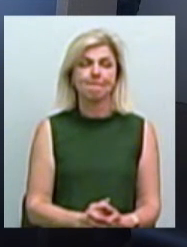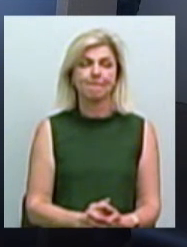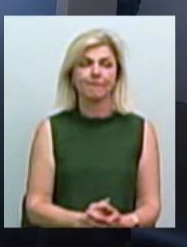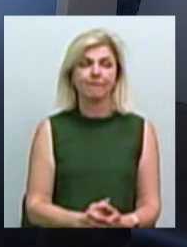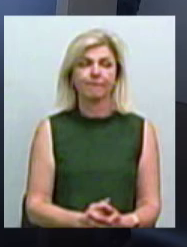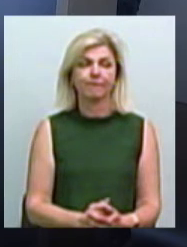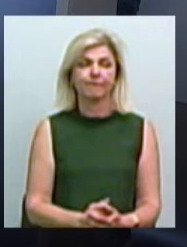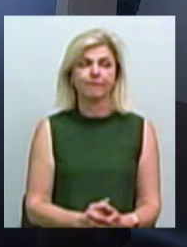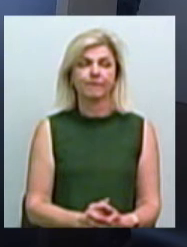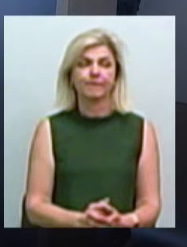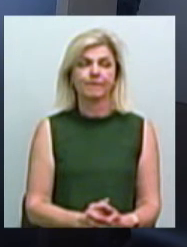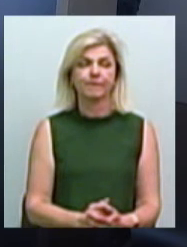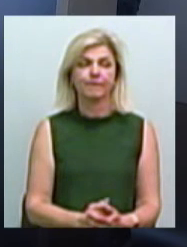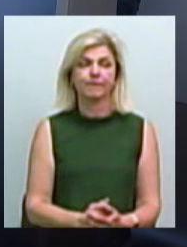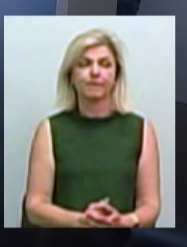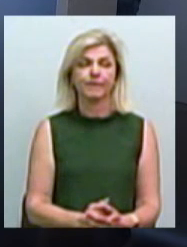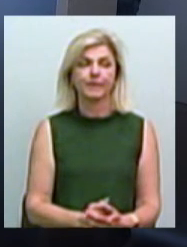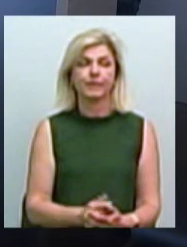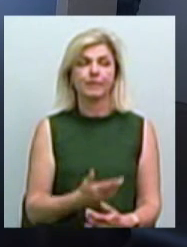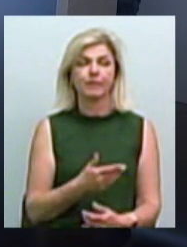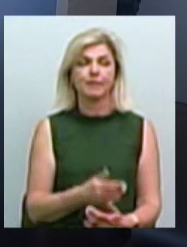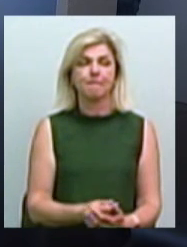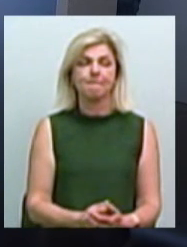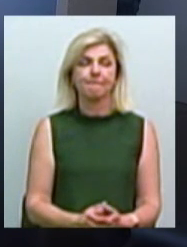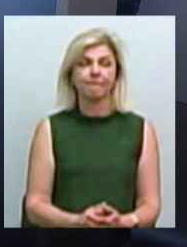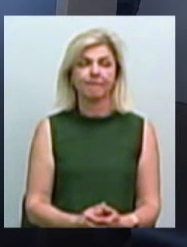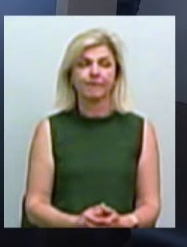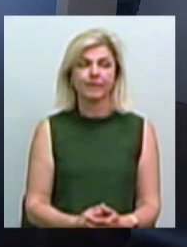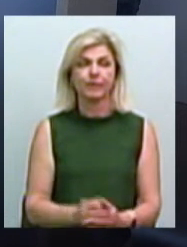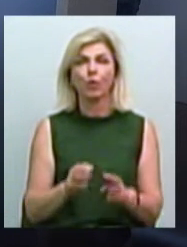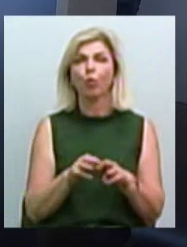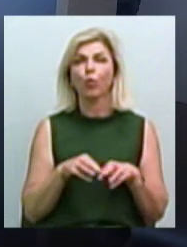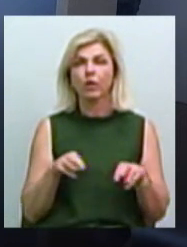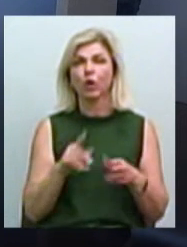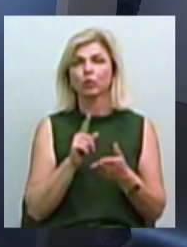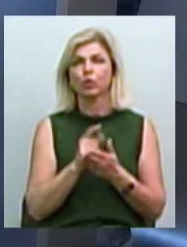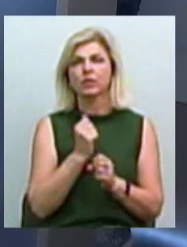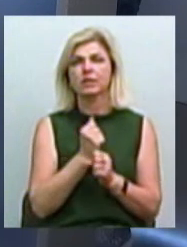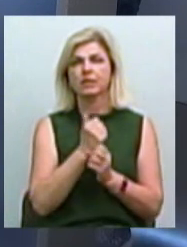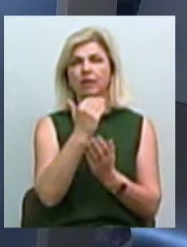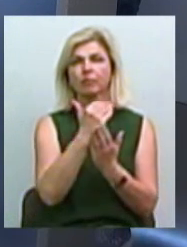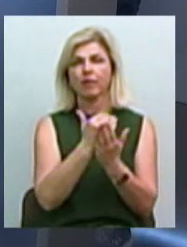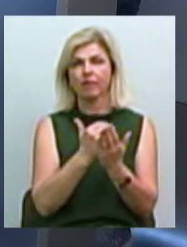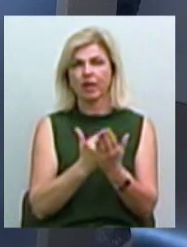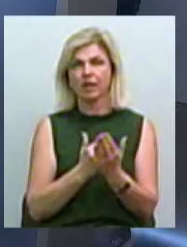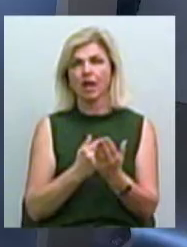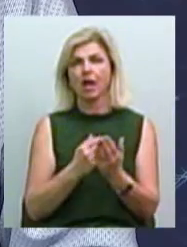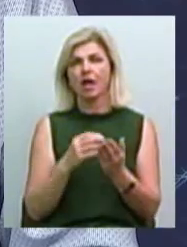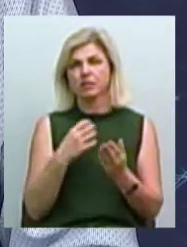у прямій мові президента, що ми чули, уряд має розробити список стратегічних